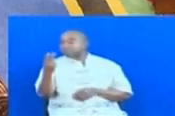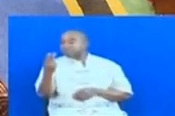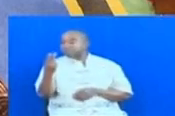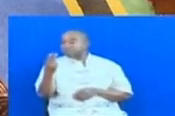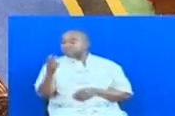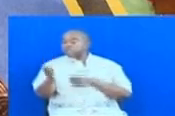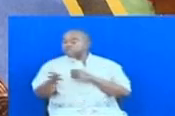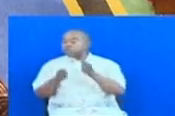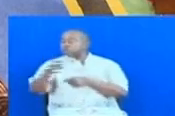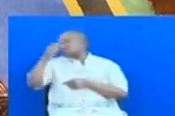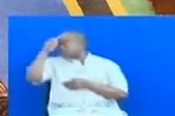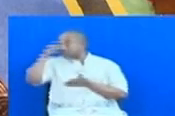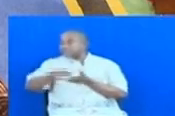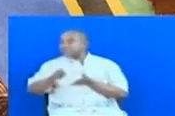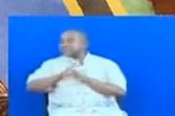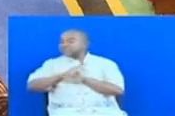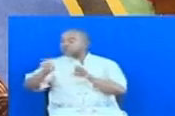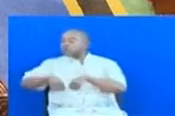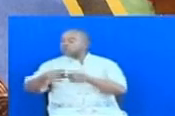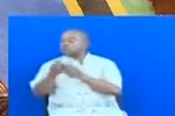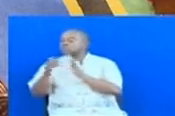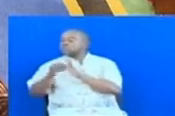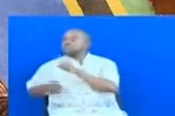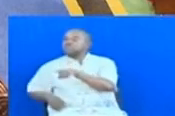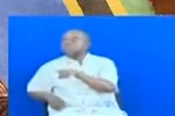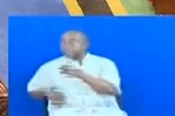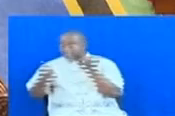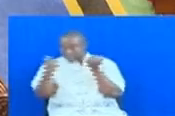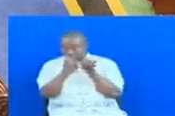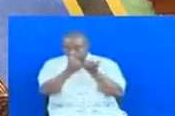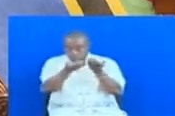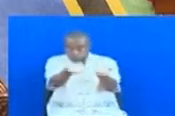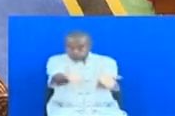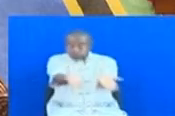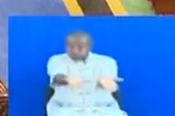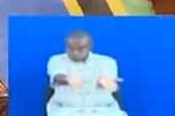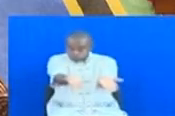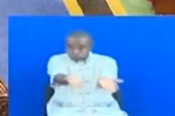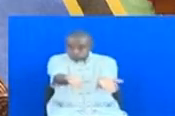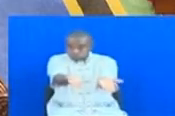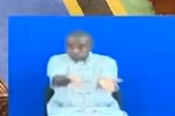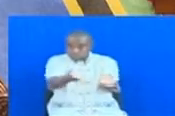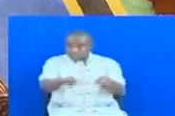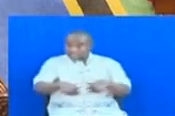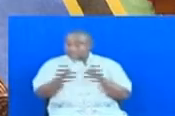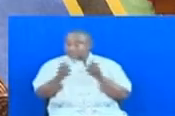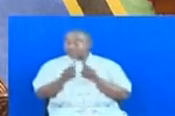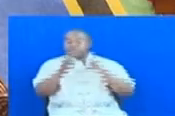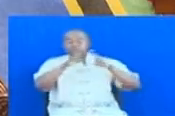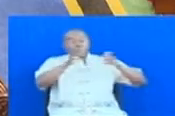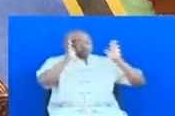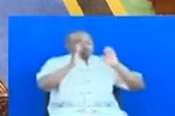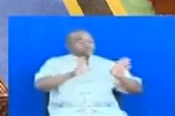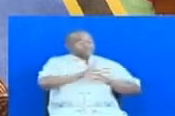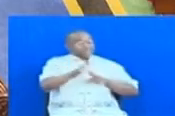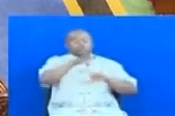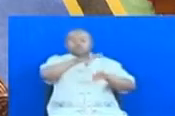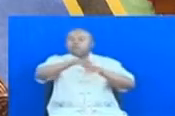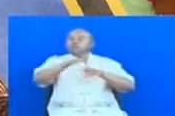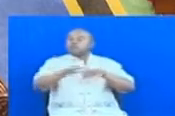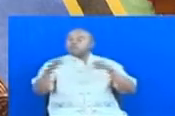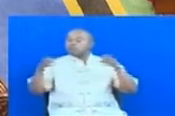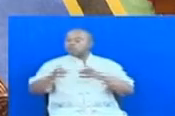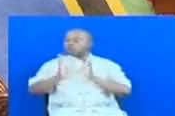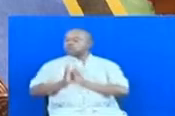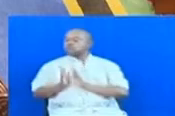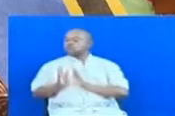wakurugenzi wao manake watakuwa wamevunja sheria ambayo imetungwa na bunge lako tukufu. Lakini CAG ameshaainisha jambo hilo na kamati ya bunge